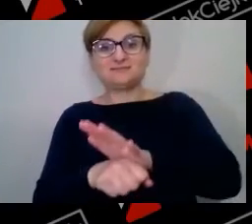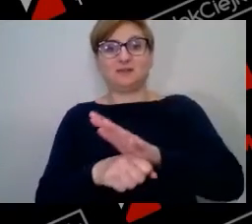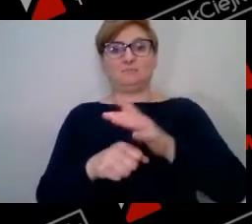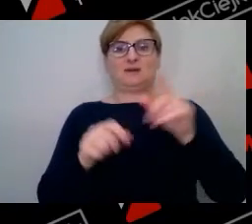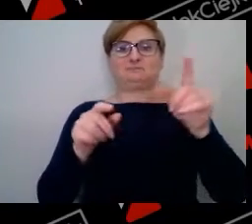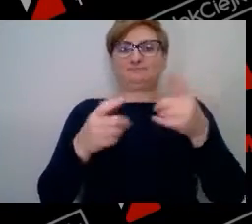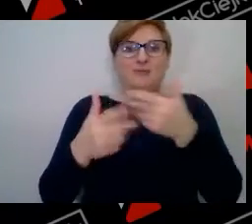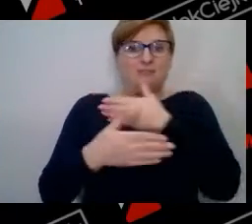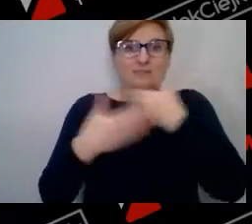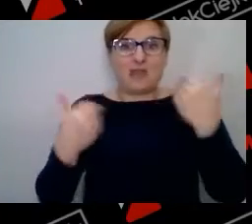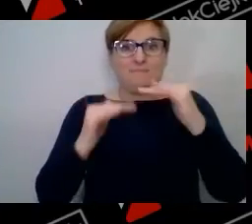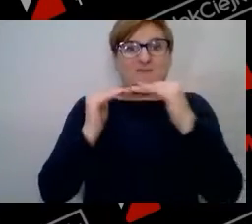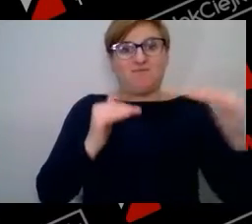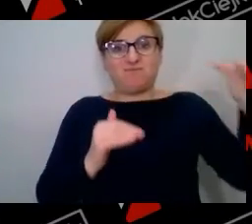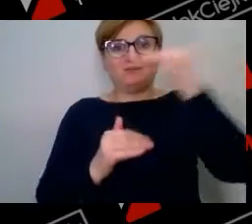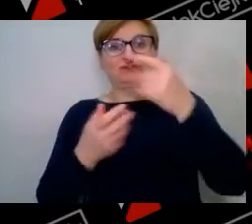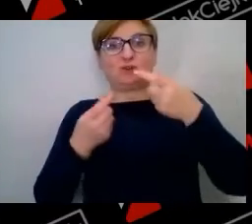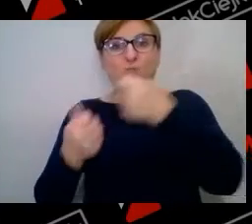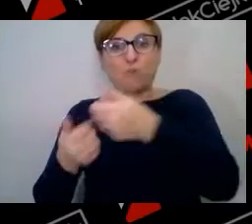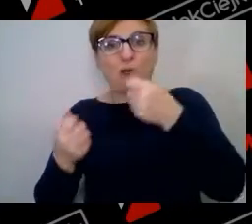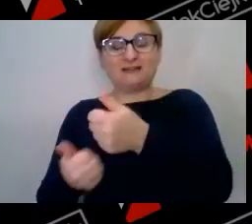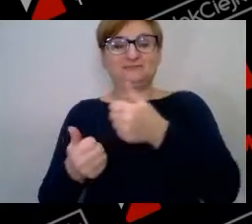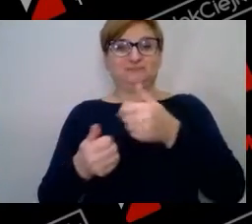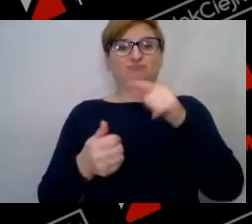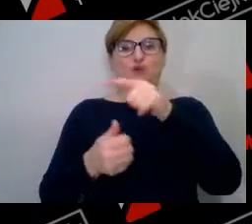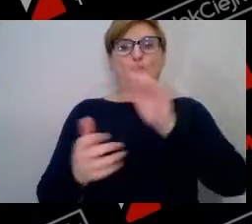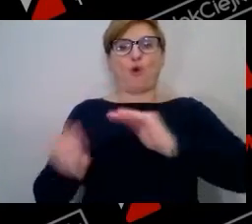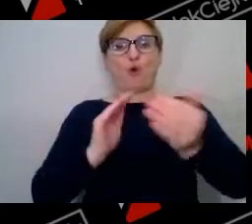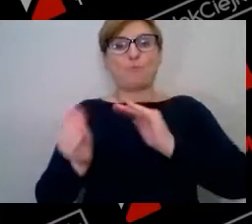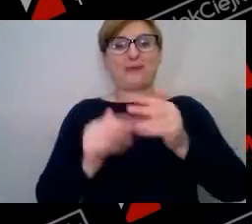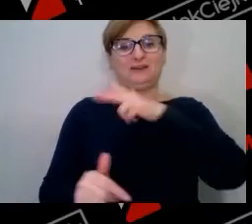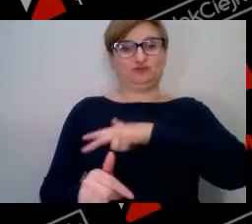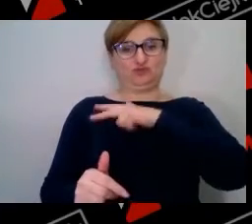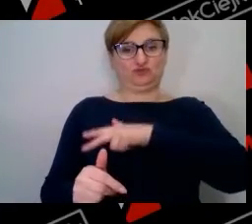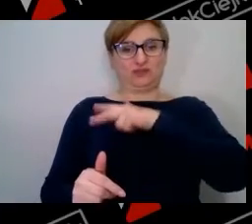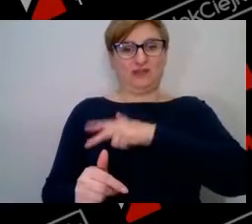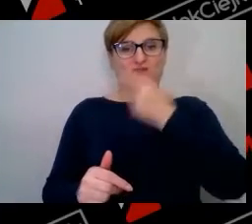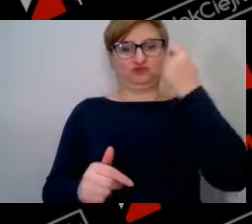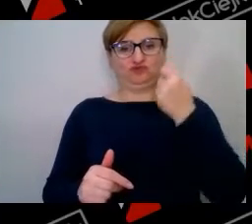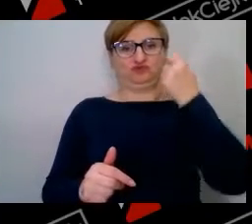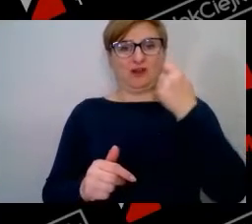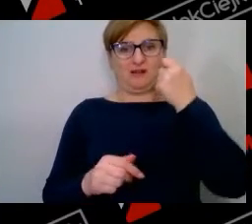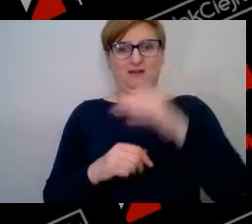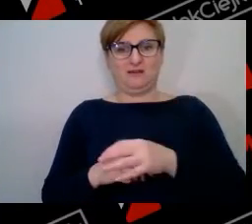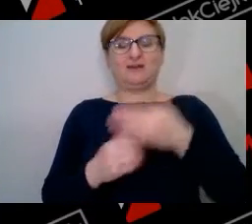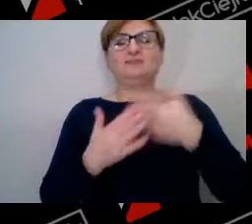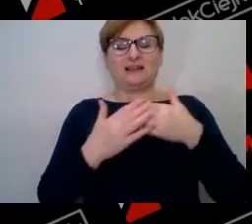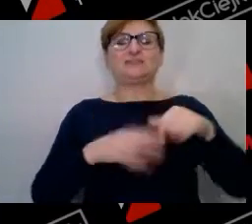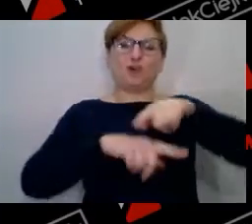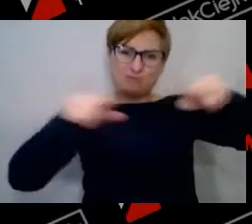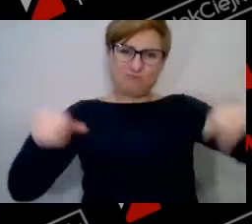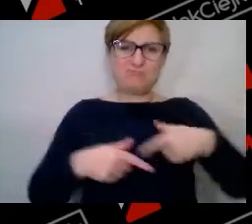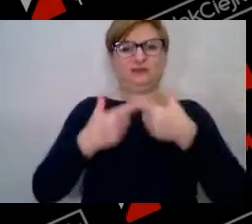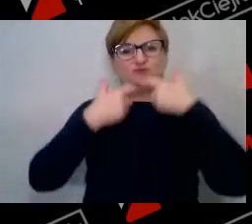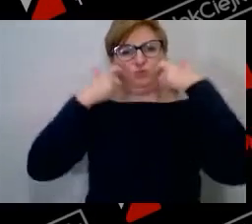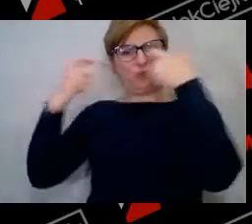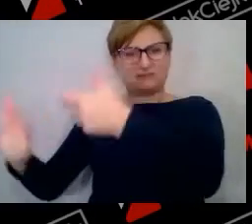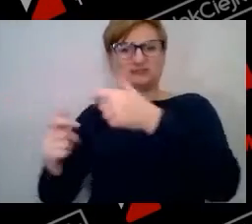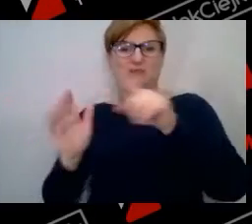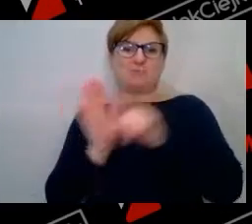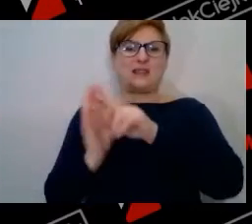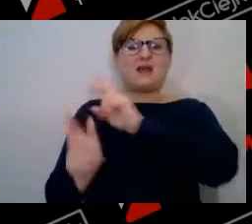sektorze opiekuńczym i socjalnym. I ten postulat przedstawiamy w imieniu wszystkich kobiet, których praca nie jest właściwie